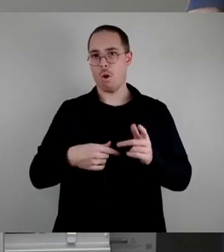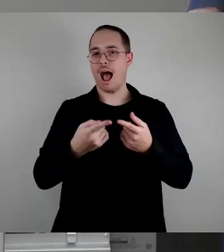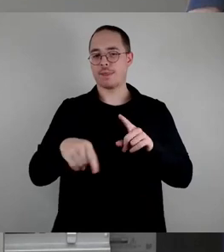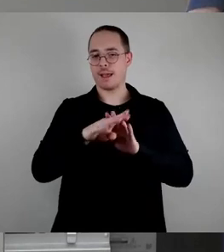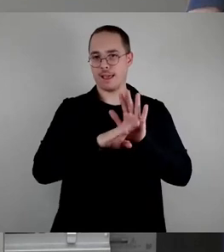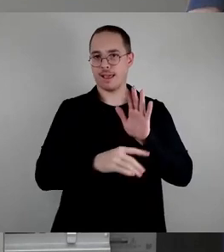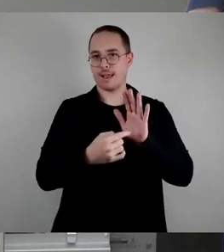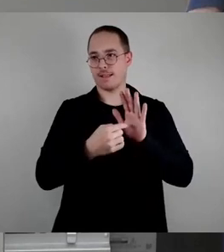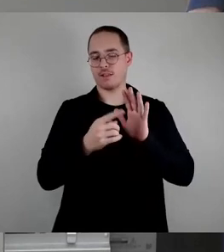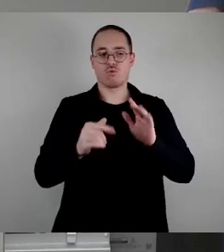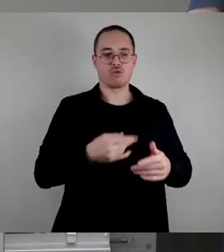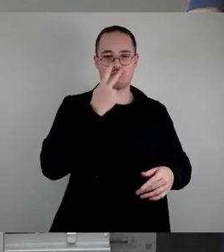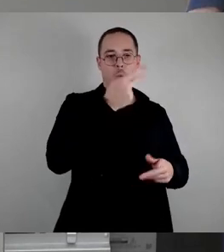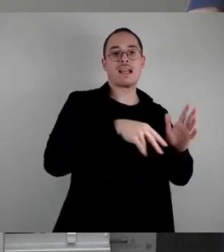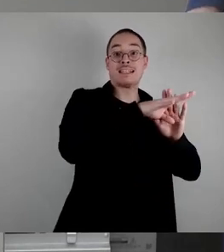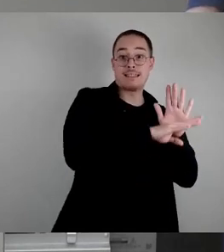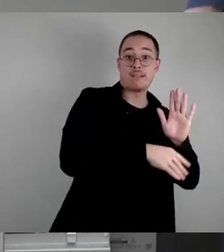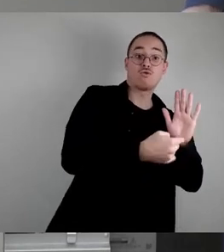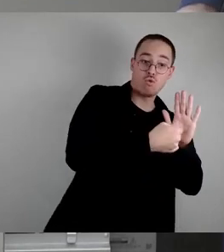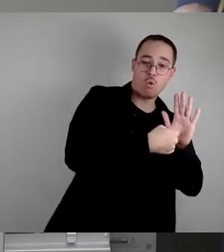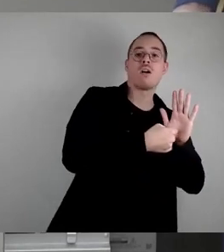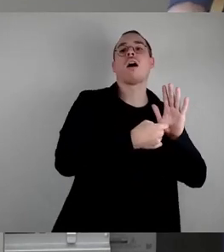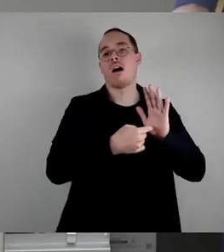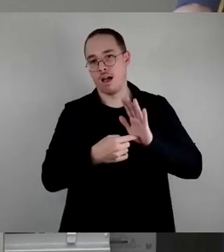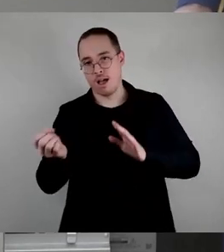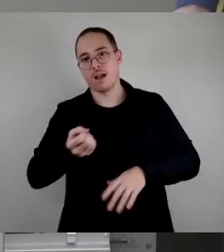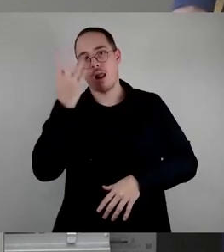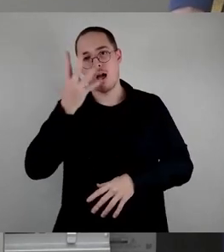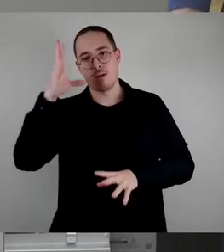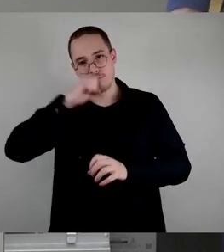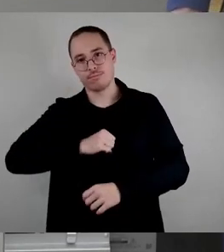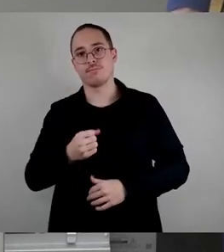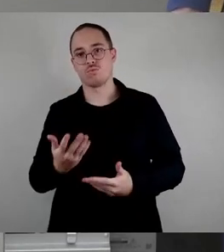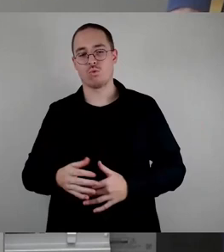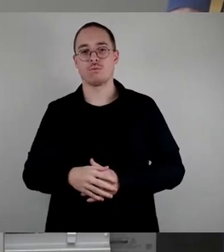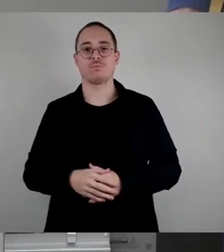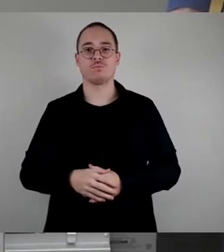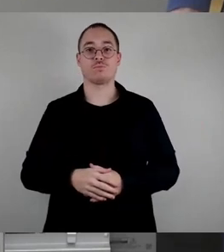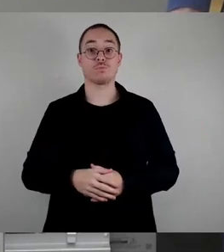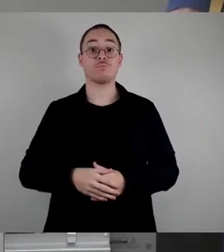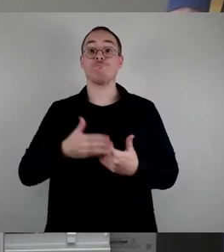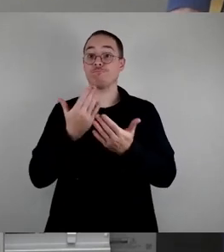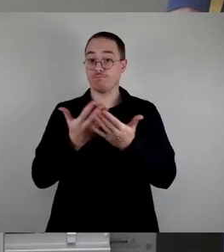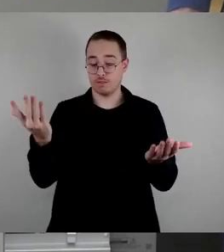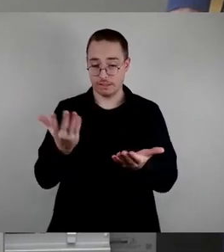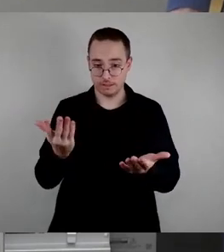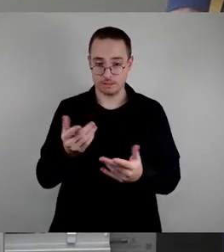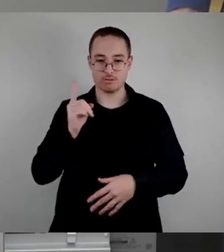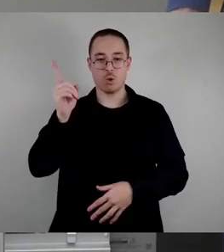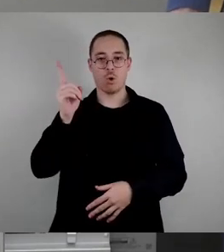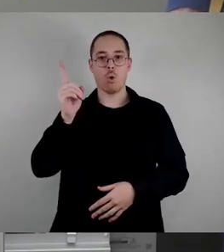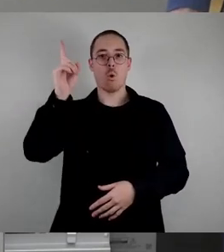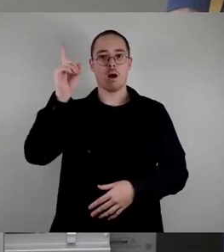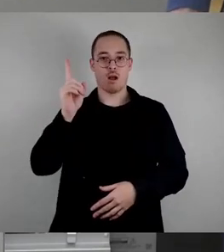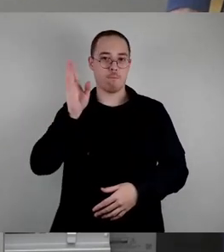der nur noch den Punkt 2 enthält, nämlich, dass der Oberbürgermeister beauftragt wird, den Stadtrat bis zum, und da würde ich jetzt auch mal